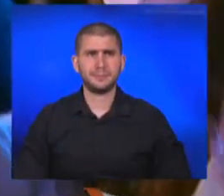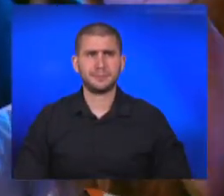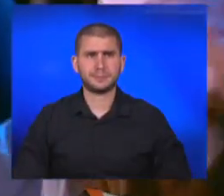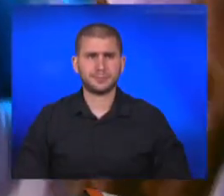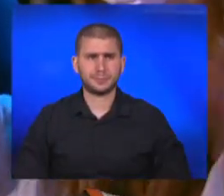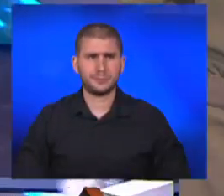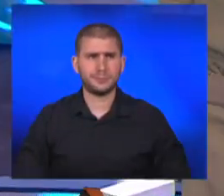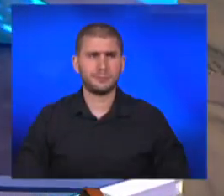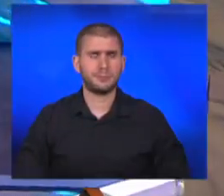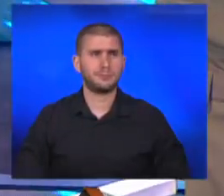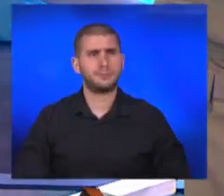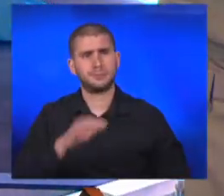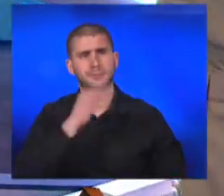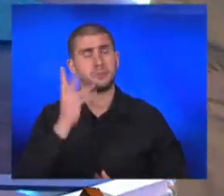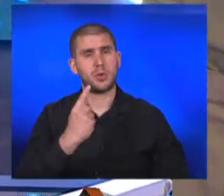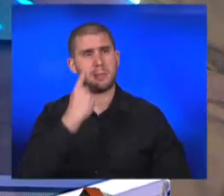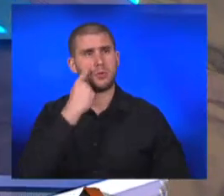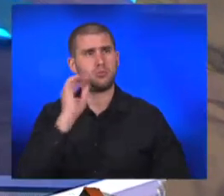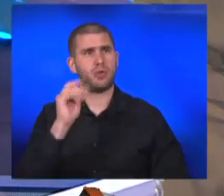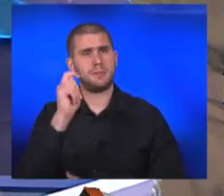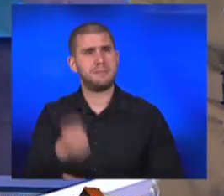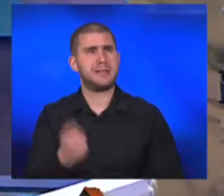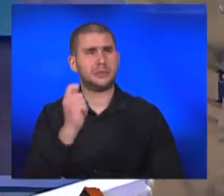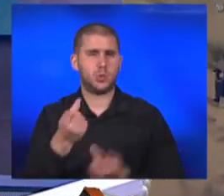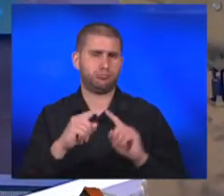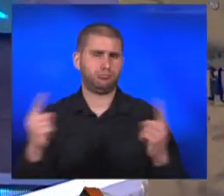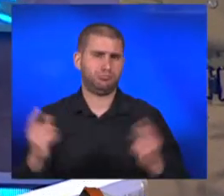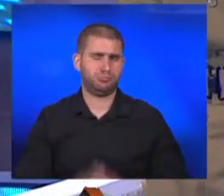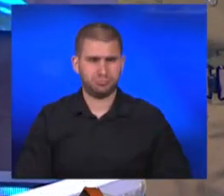קבוצה מרשימה מאוד מאוד של מסיעי משואות.